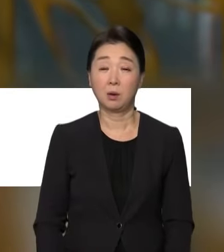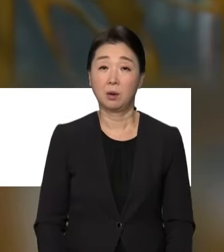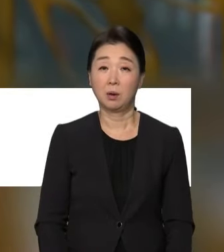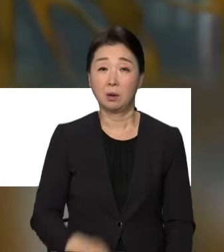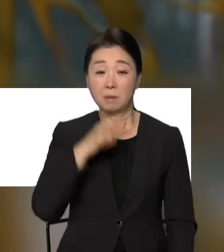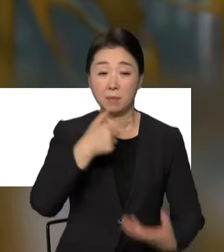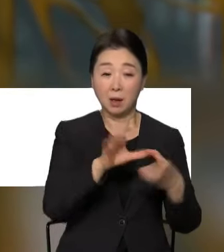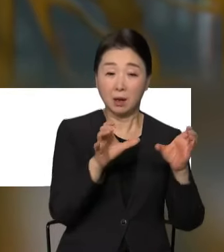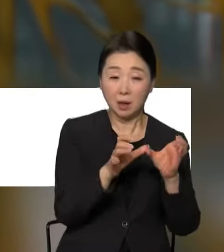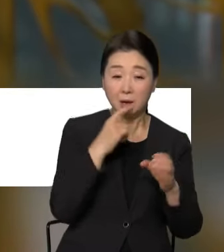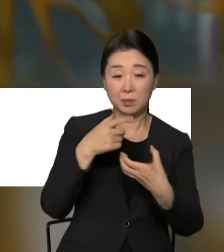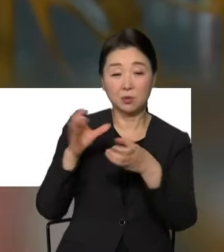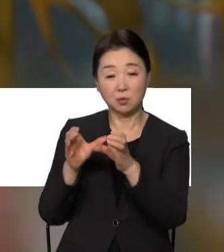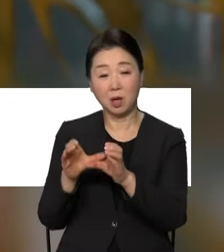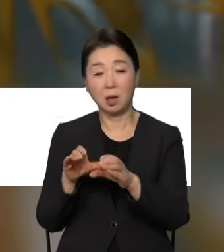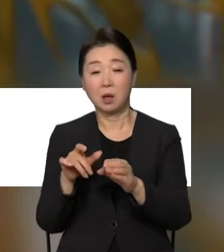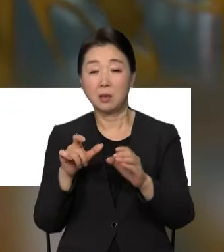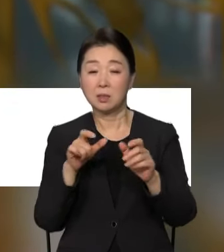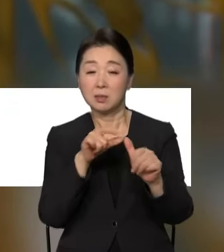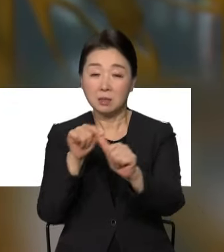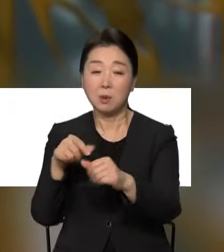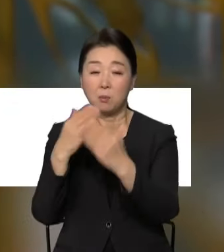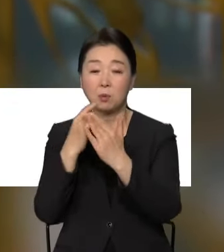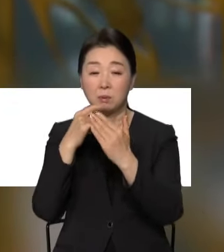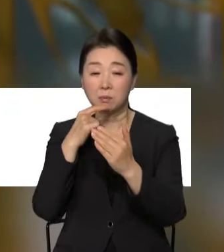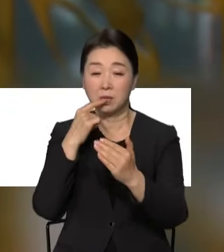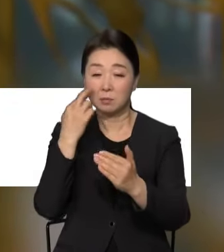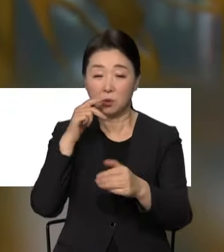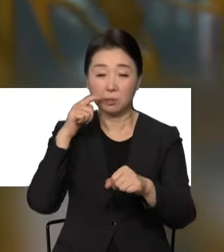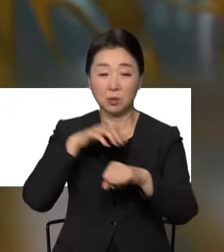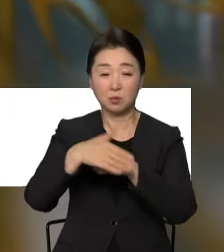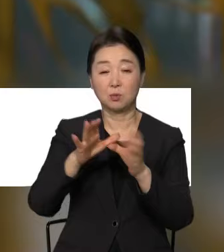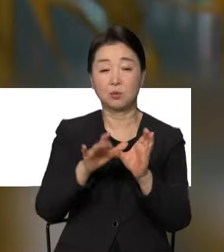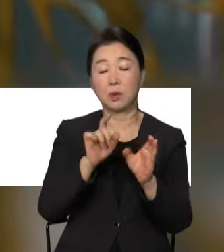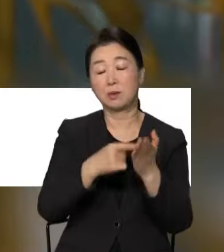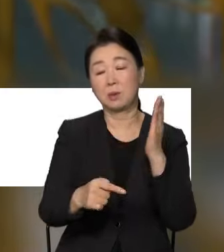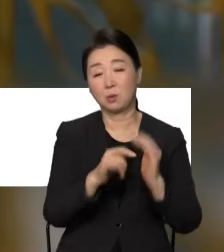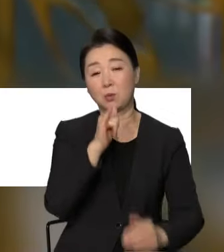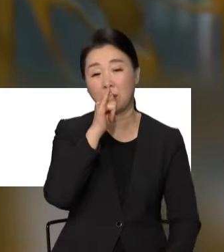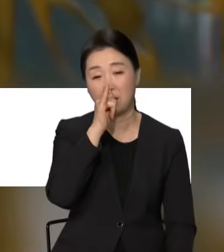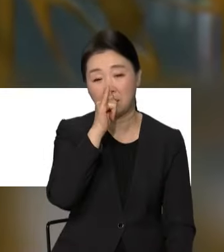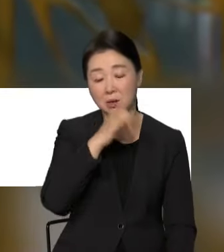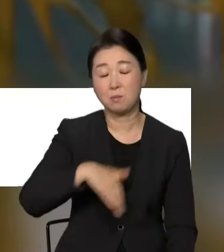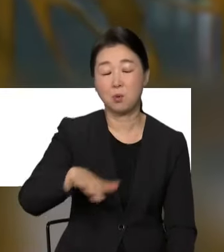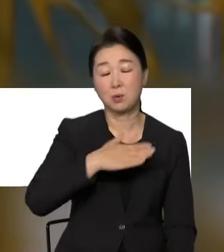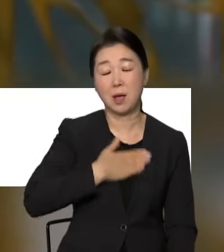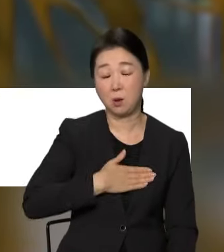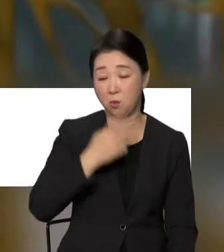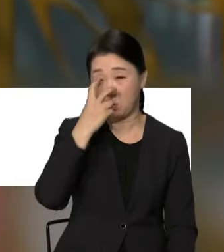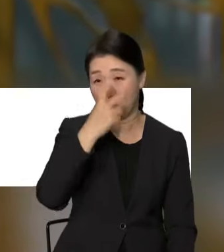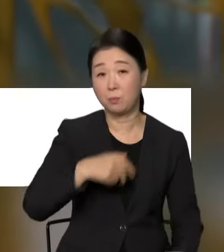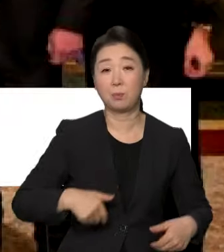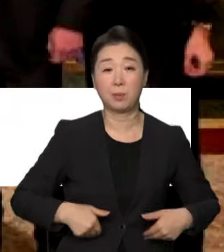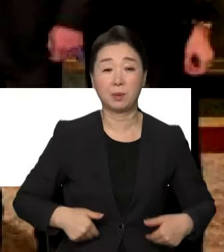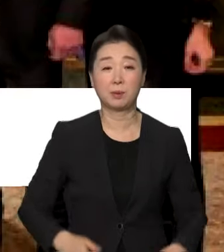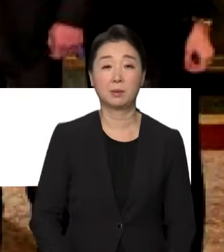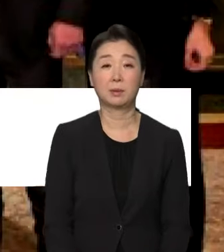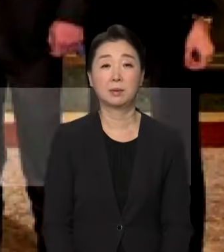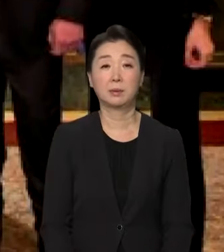do, and that's why Republicans and Democrats should be examining how damaging this nomination could be to American